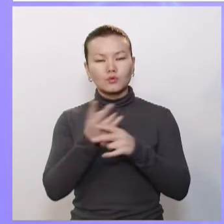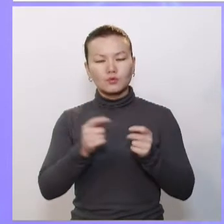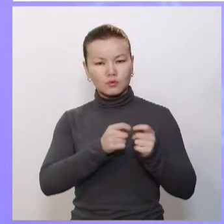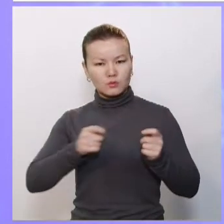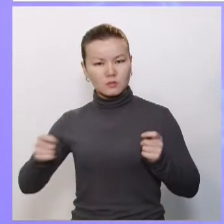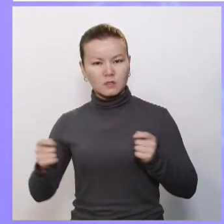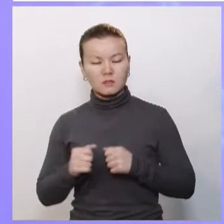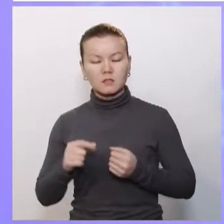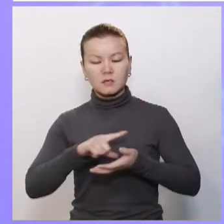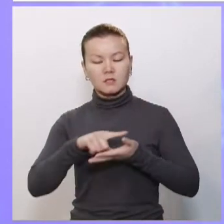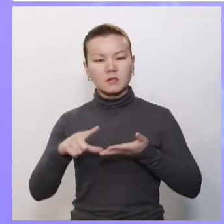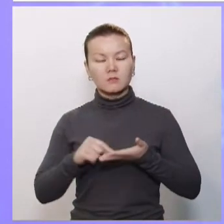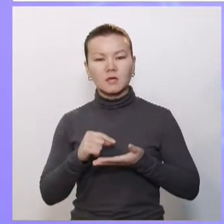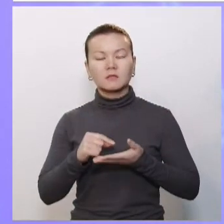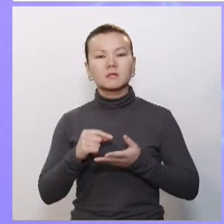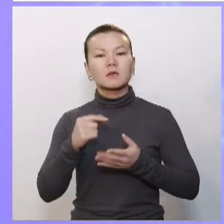Жалбырактар саргаят.